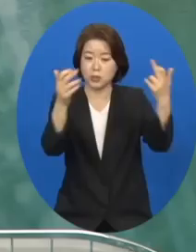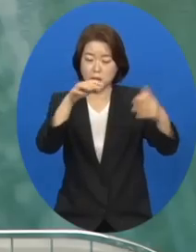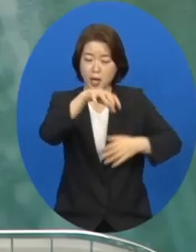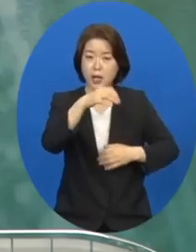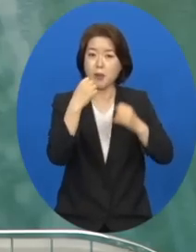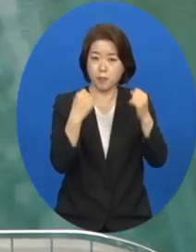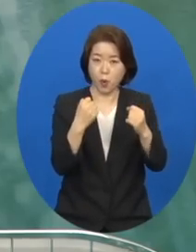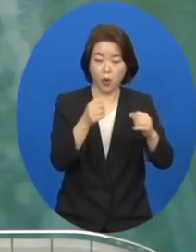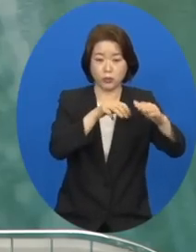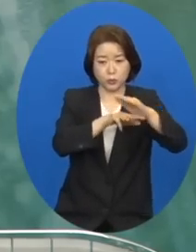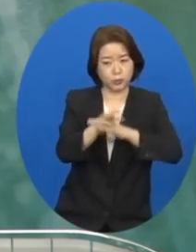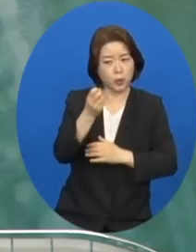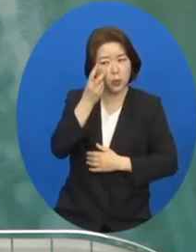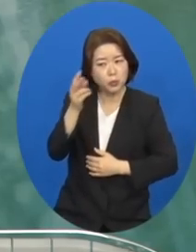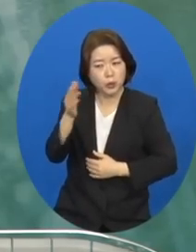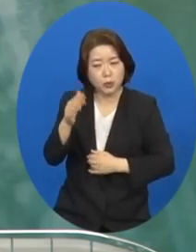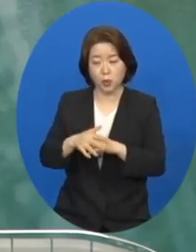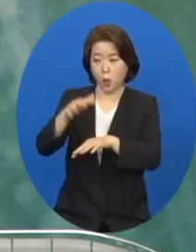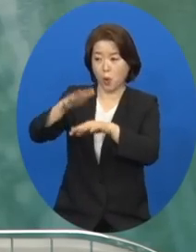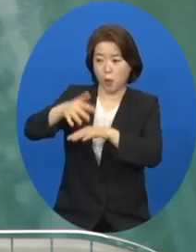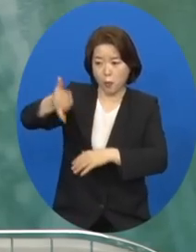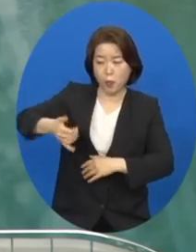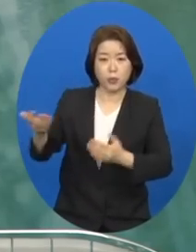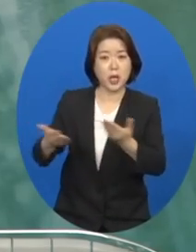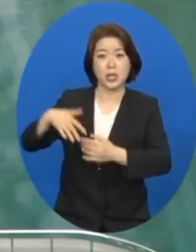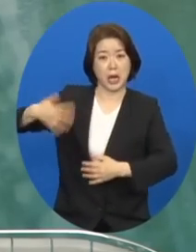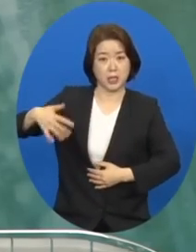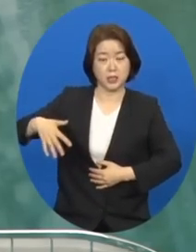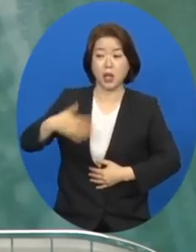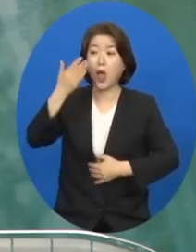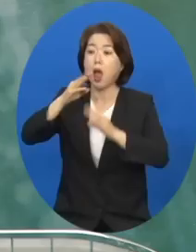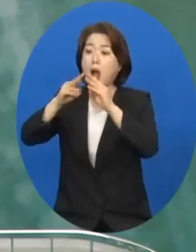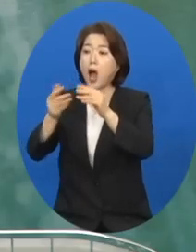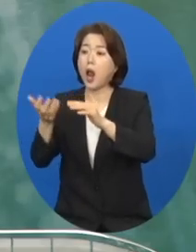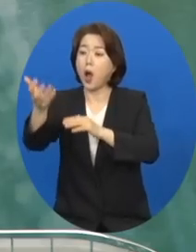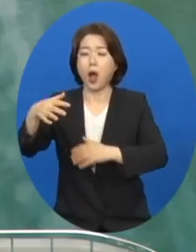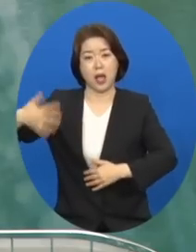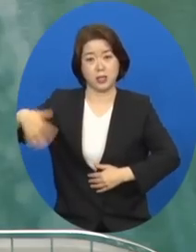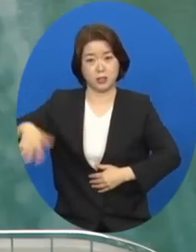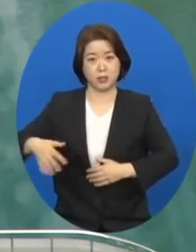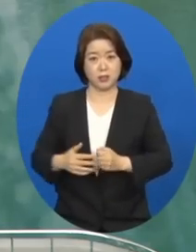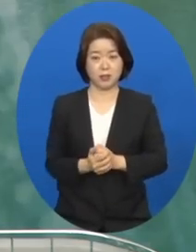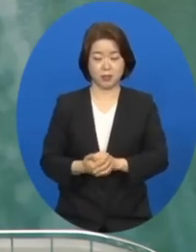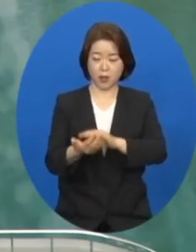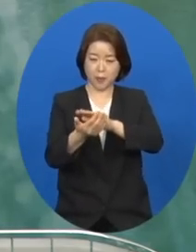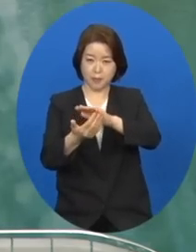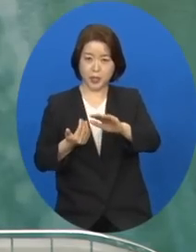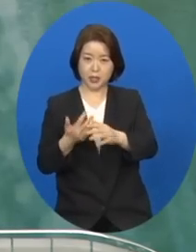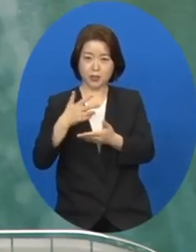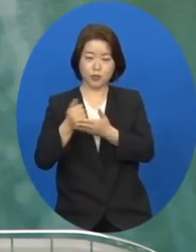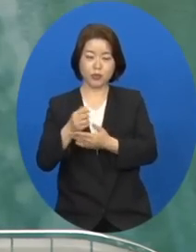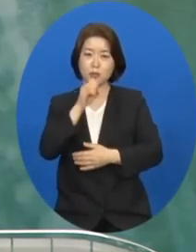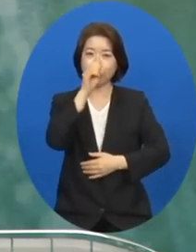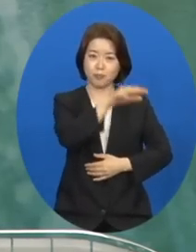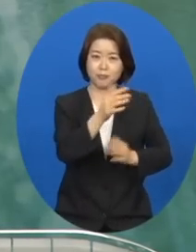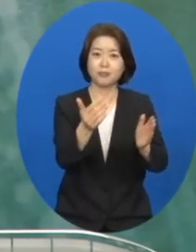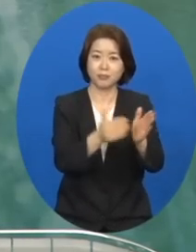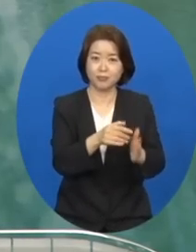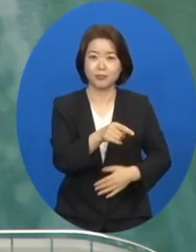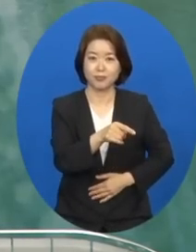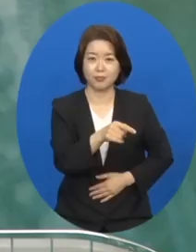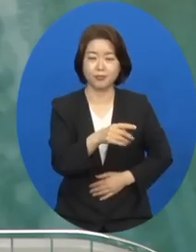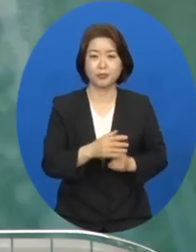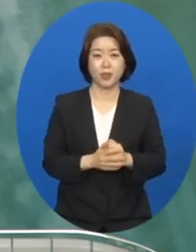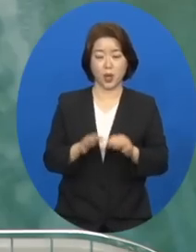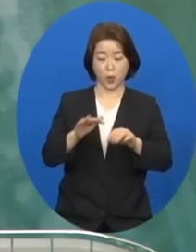즉 농사를 짓지 않았어요 아직 가나안 땅에 들어 가지도 않았습니다 4 미니 주님께서 말씀을 하시는 것이죠